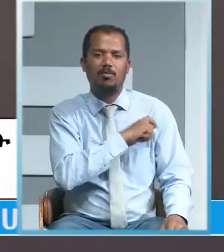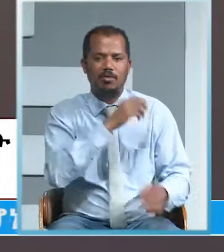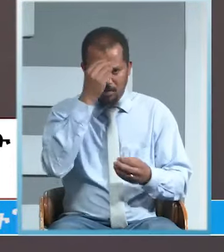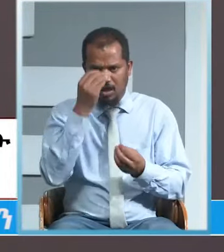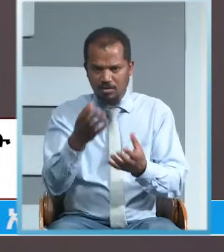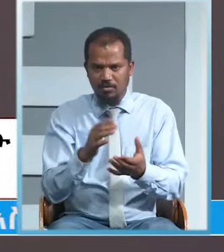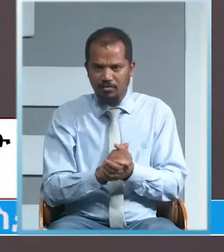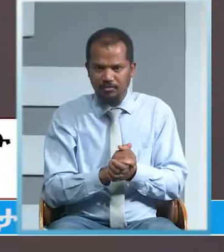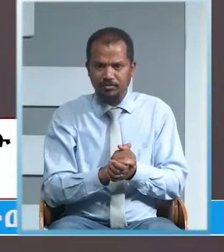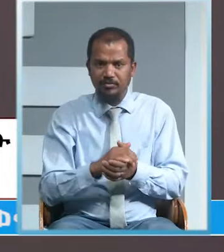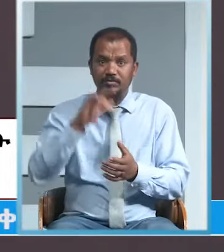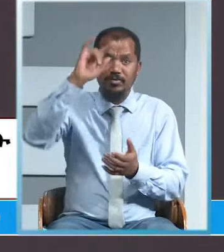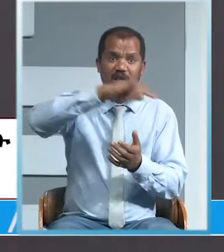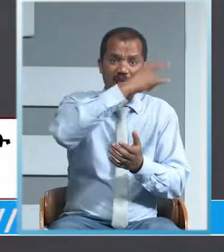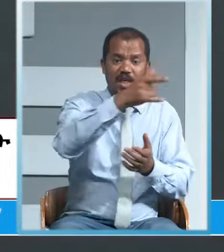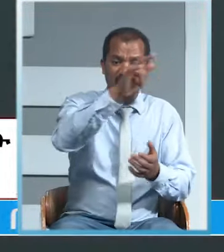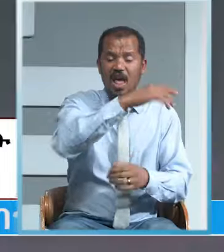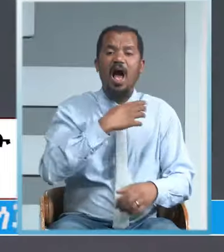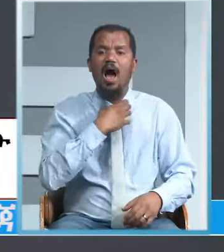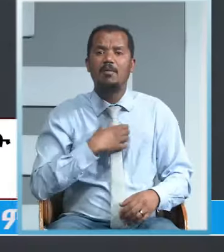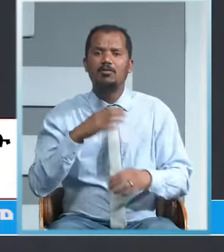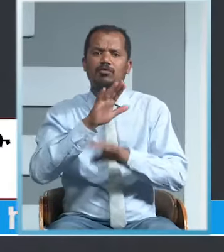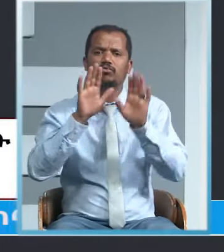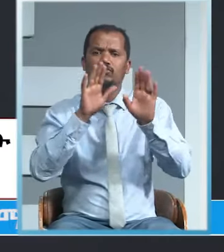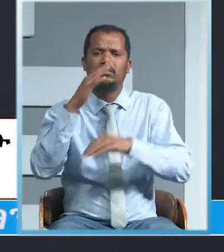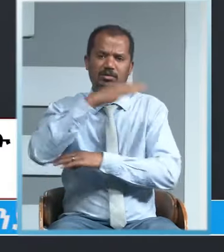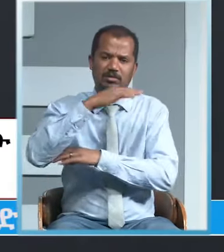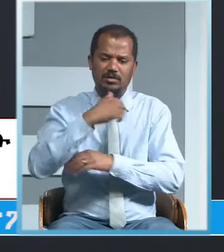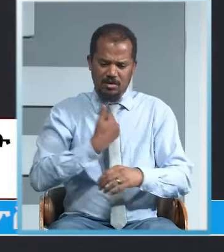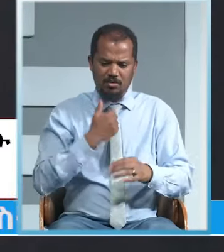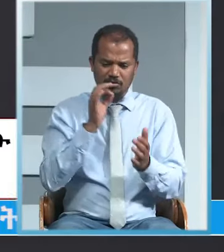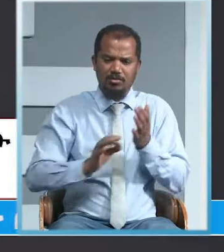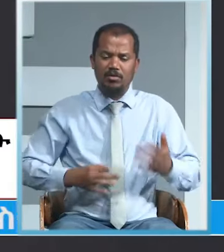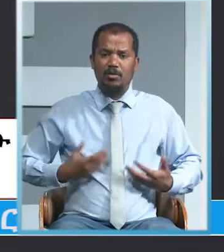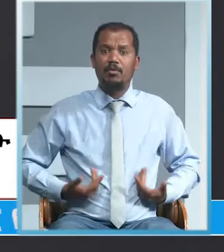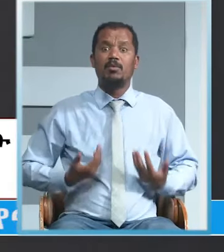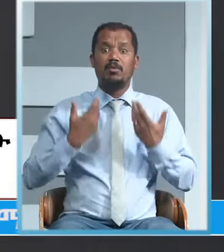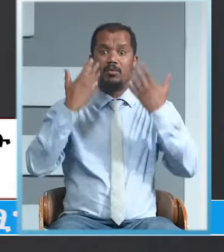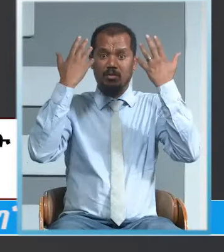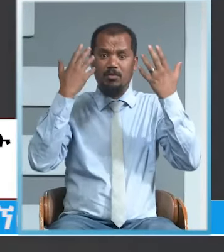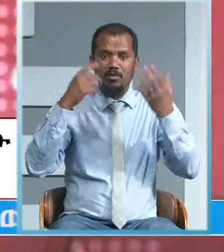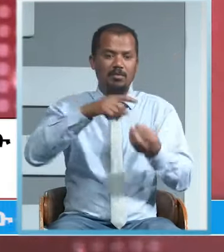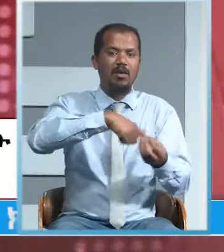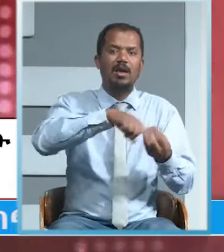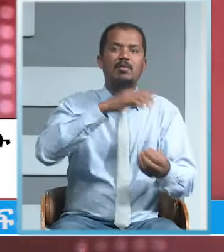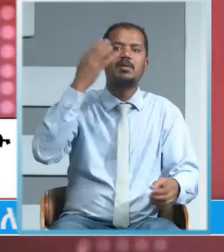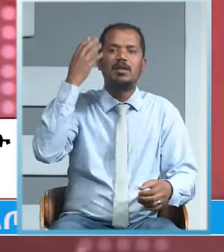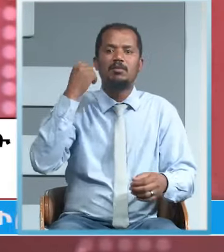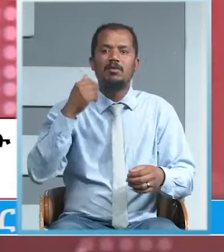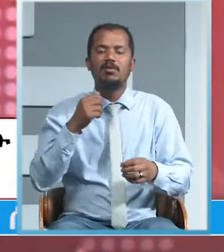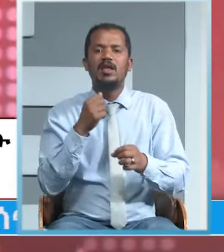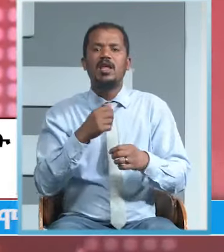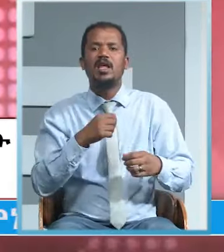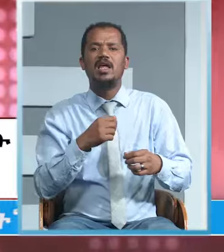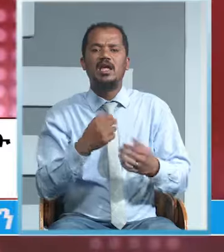አስታውቋል። የአየር ኃይል አባሉ እሁድ ከሰዓት በኋላ ራሱን በእሳት እንዳያያዘ በአካባቢው በነበሩ የደህንነት